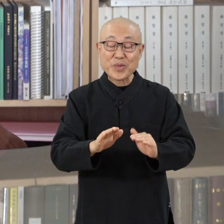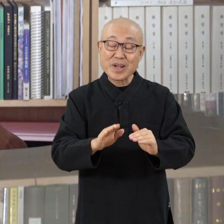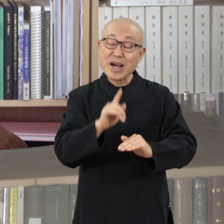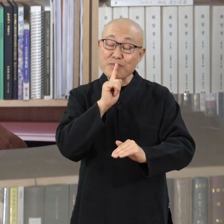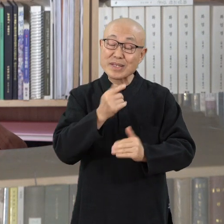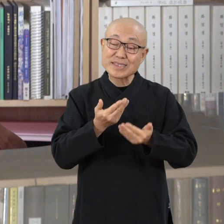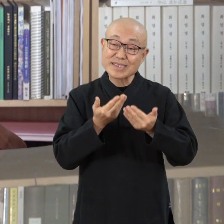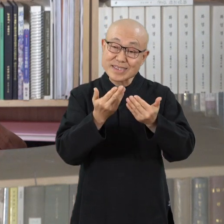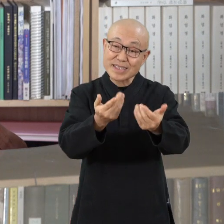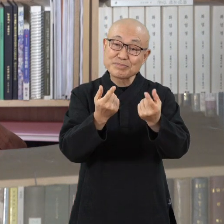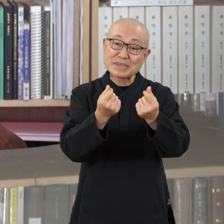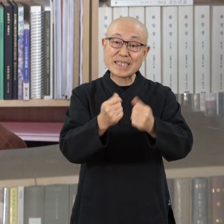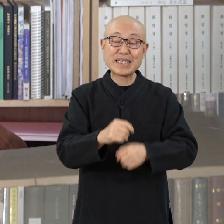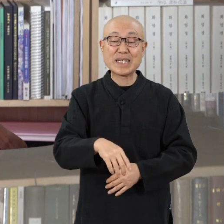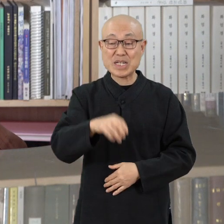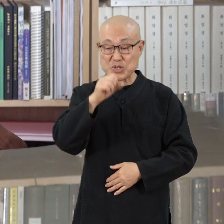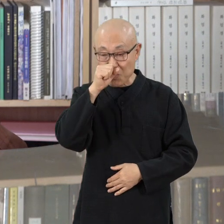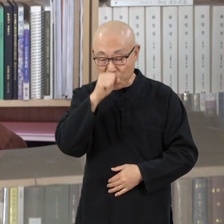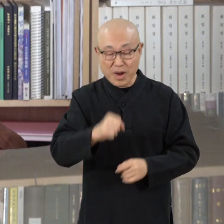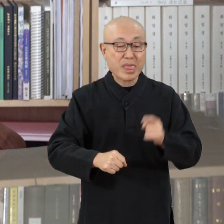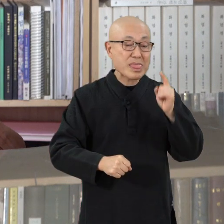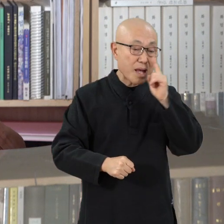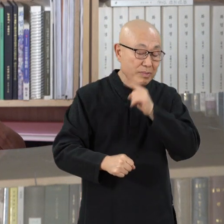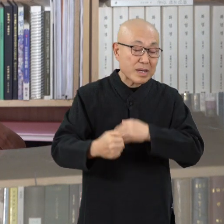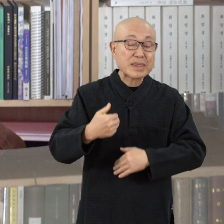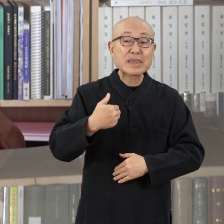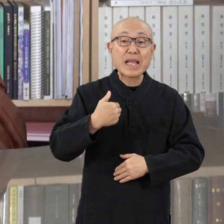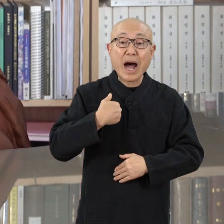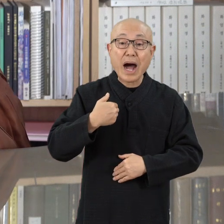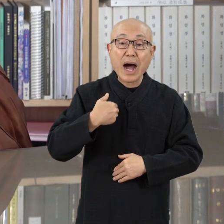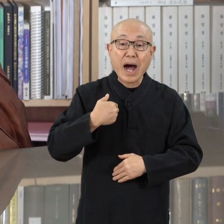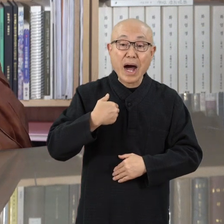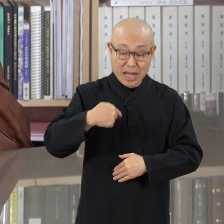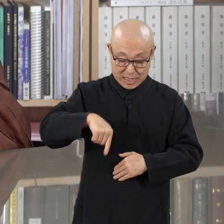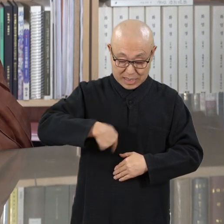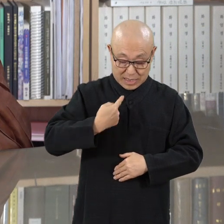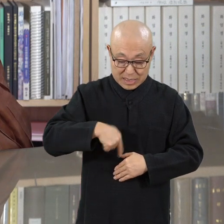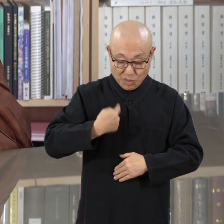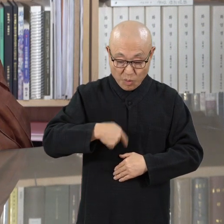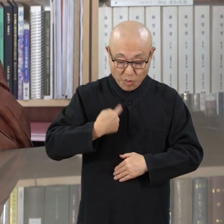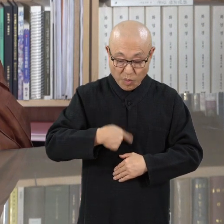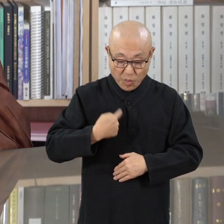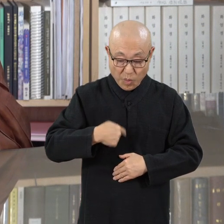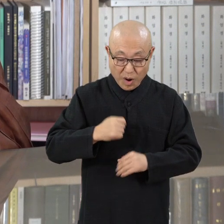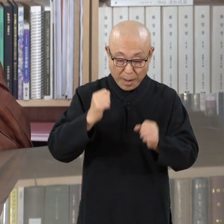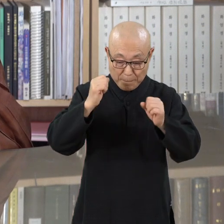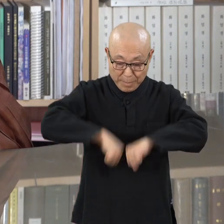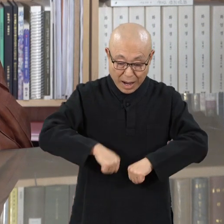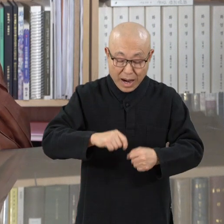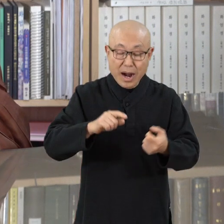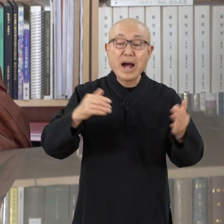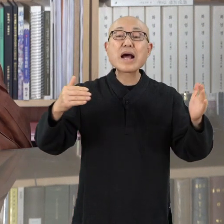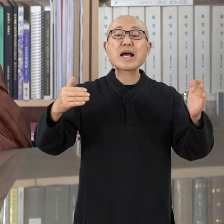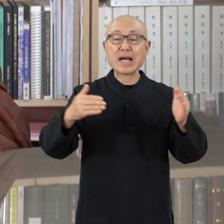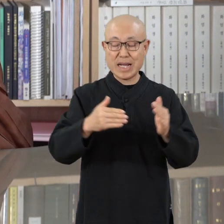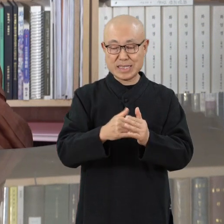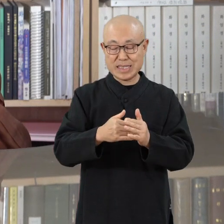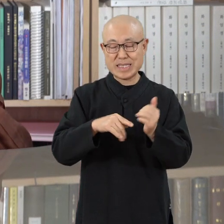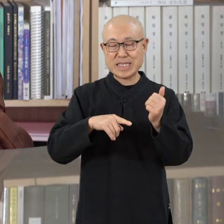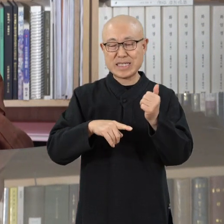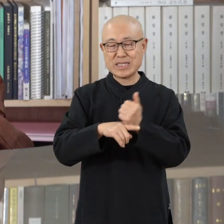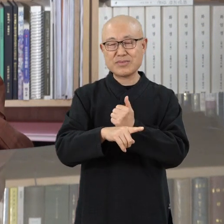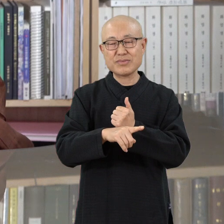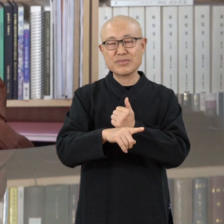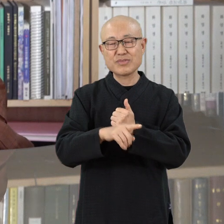모든 좋은 것, 나쁜 것, 나 자신을 파멸하는 것까지도 결국은 그 원인이